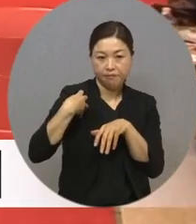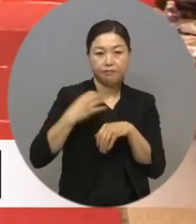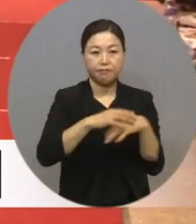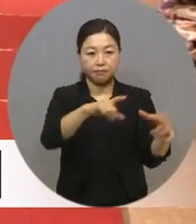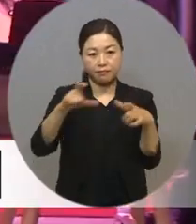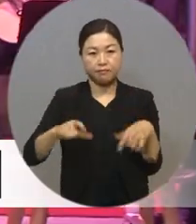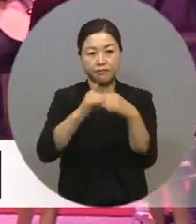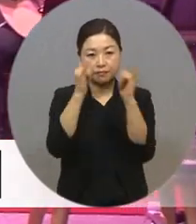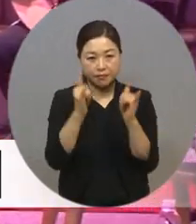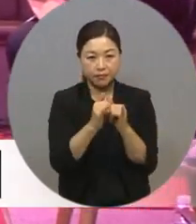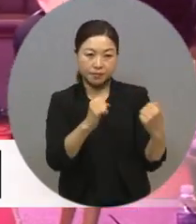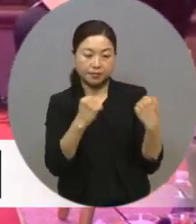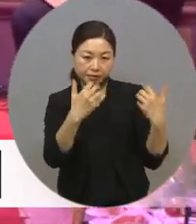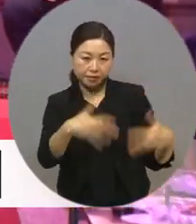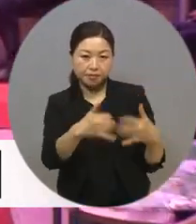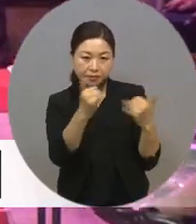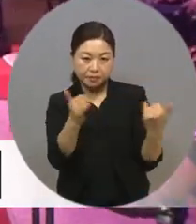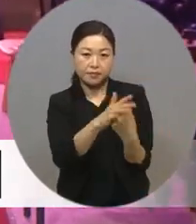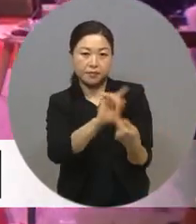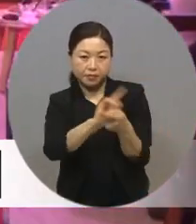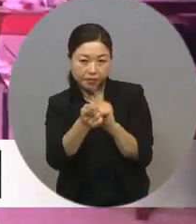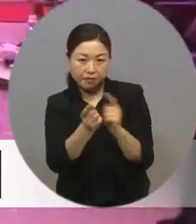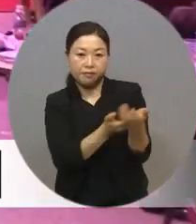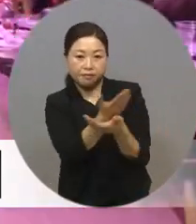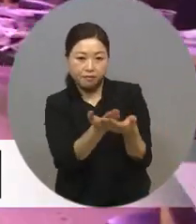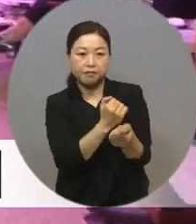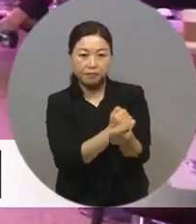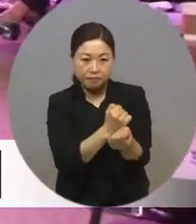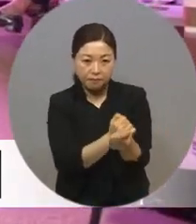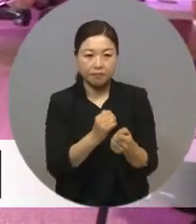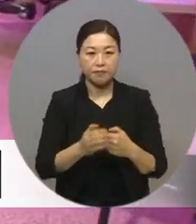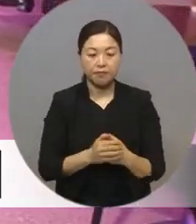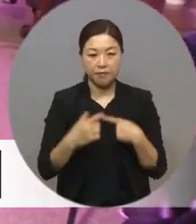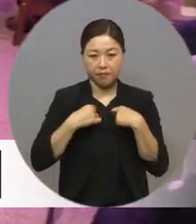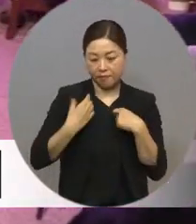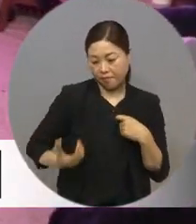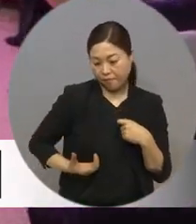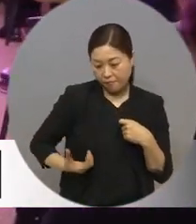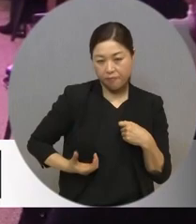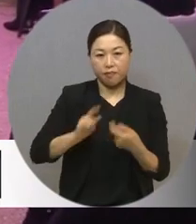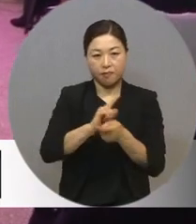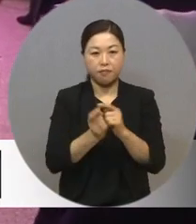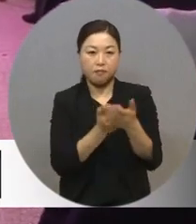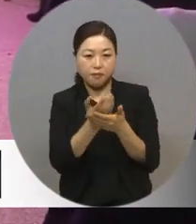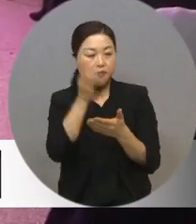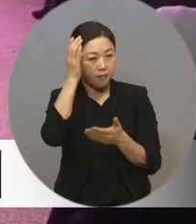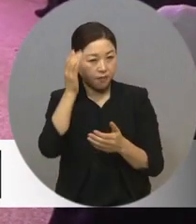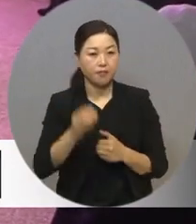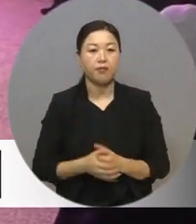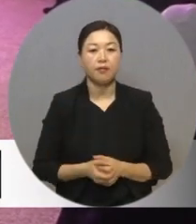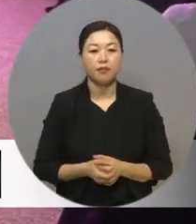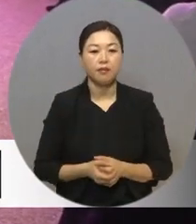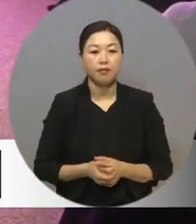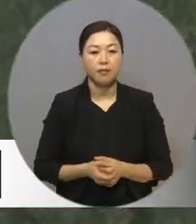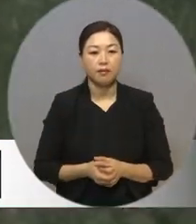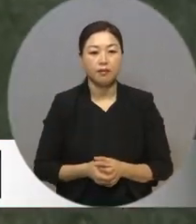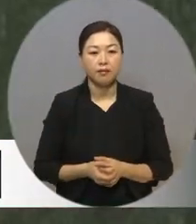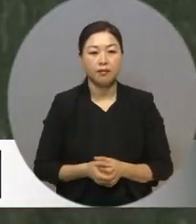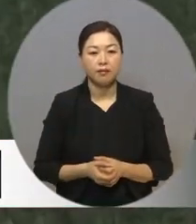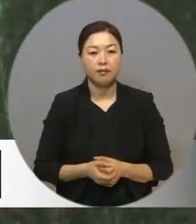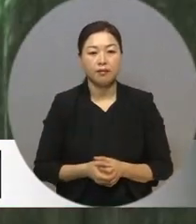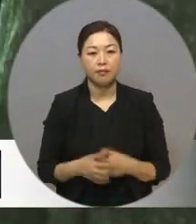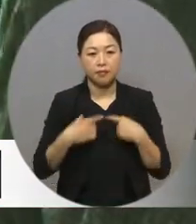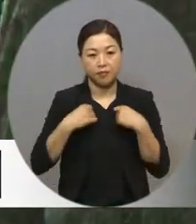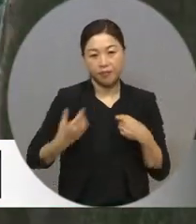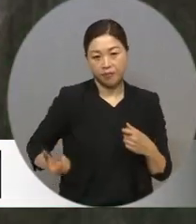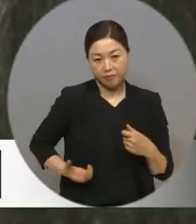지역사회의 사회적 약자와 함께 소통하여 패션으로 함께 소통할 수 있기를 기대해봅니다. 패션쇼에